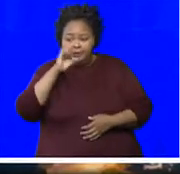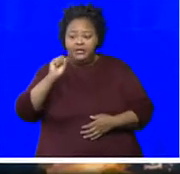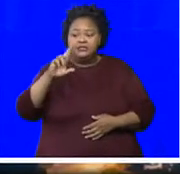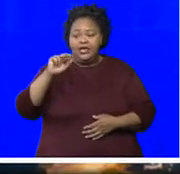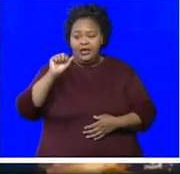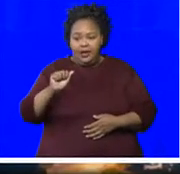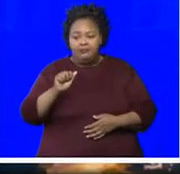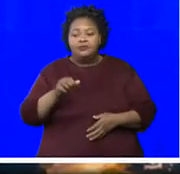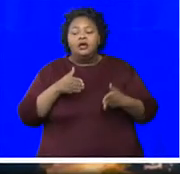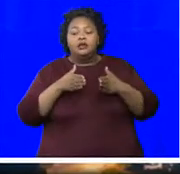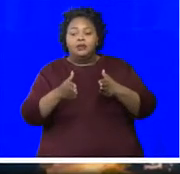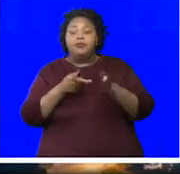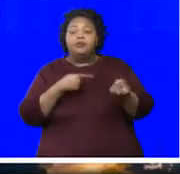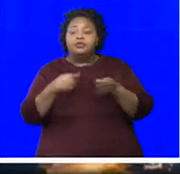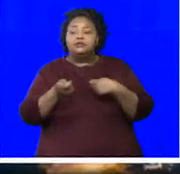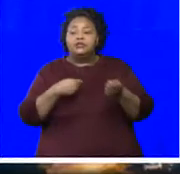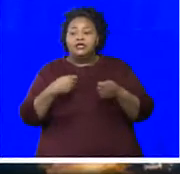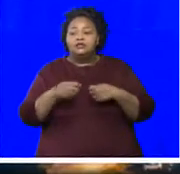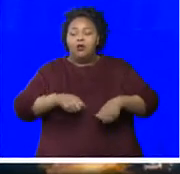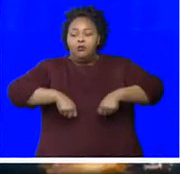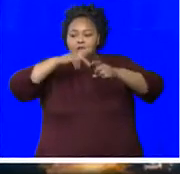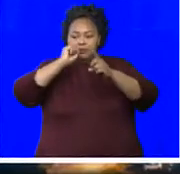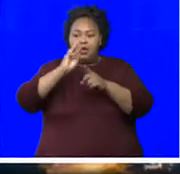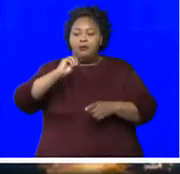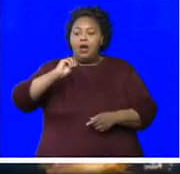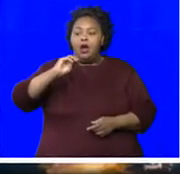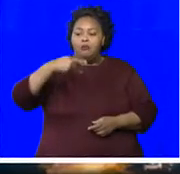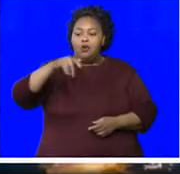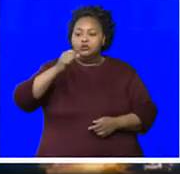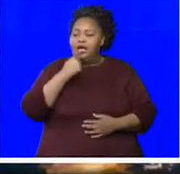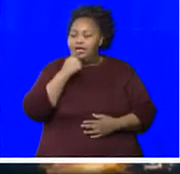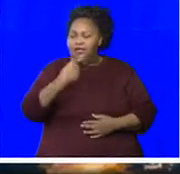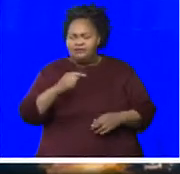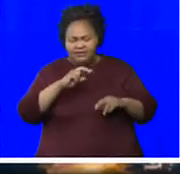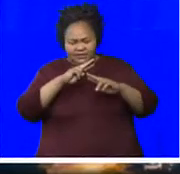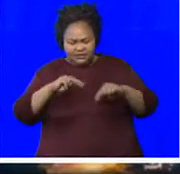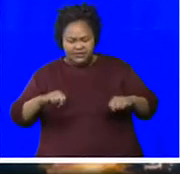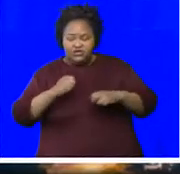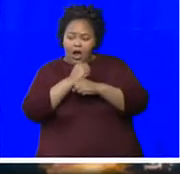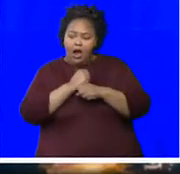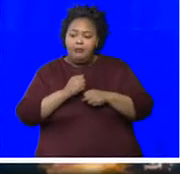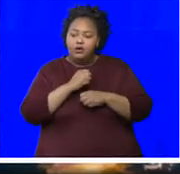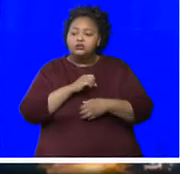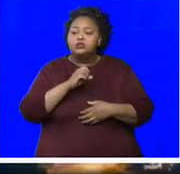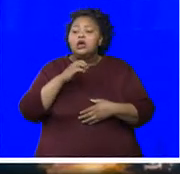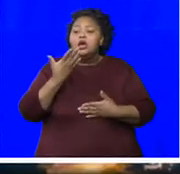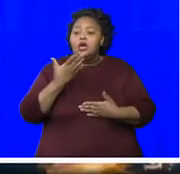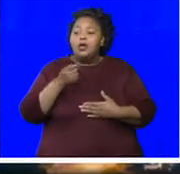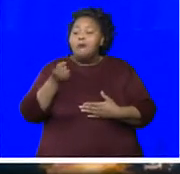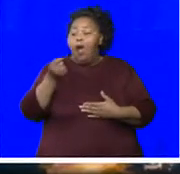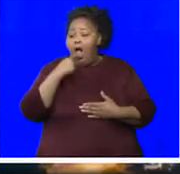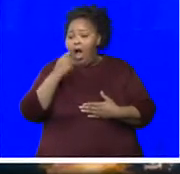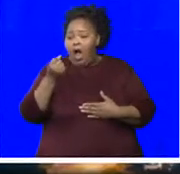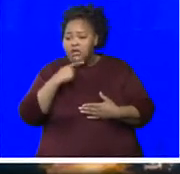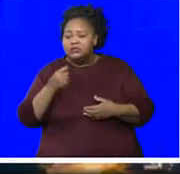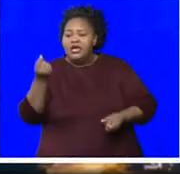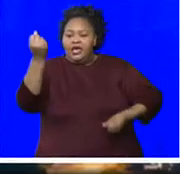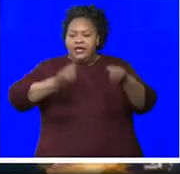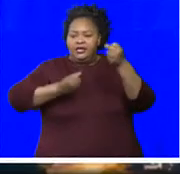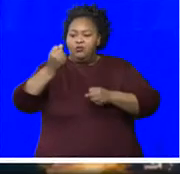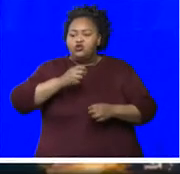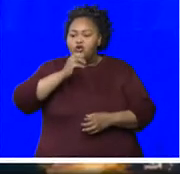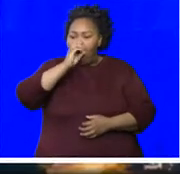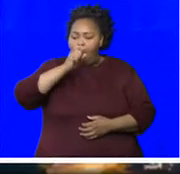Maphosa uthi leli bandla lisenda licwaningo ngemaphilisi lafaka emathangeni nemafutha etimoto lokuthiwa asita kuwonga.